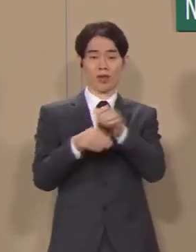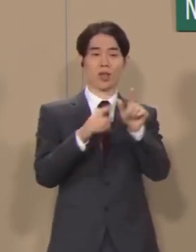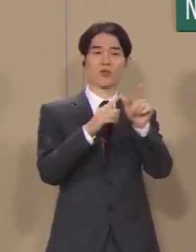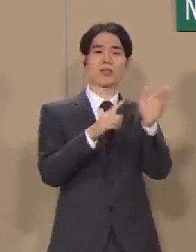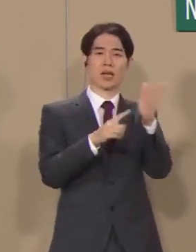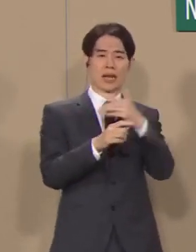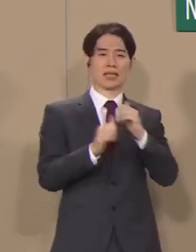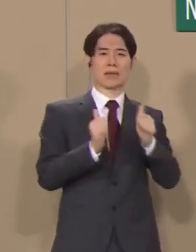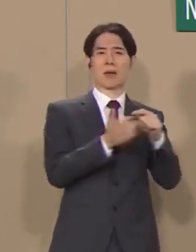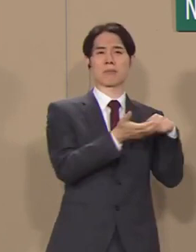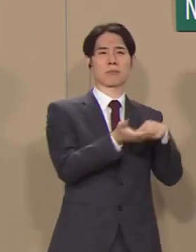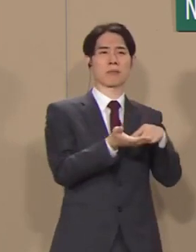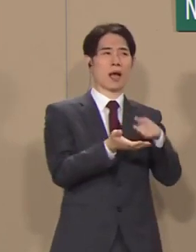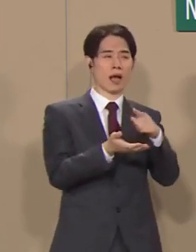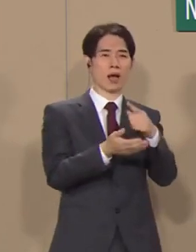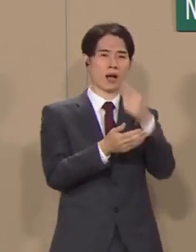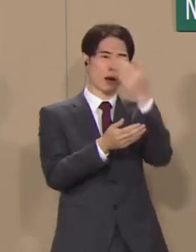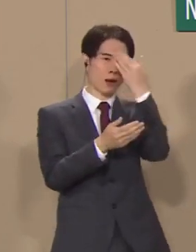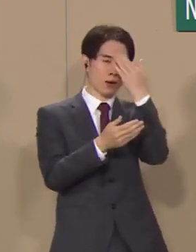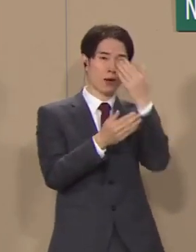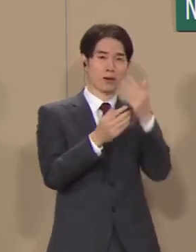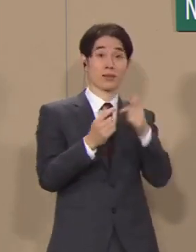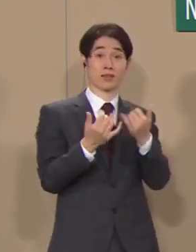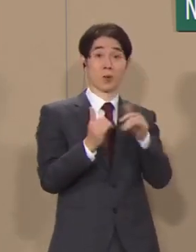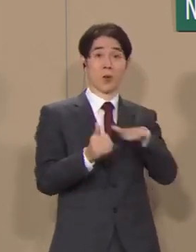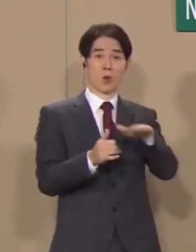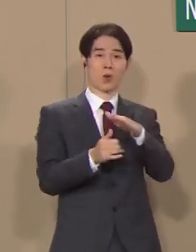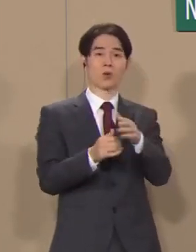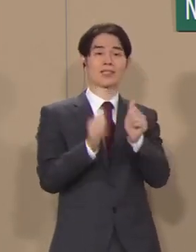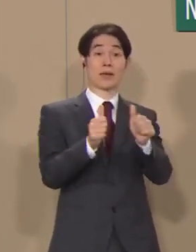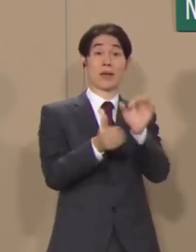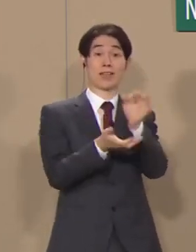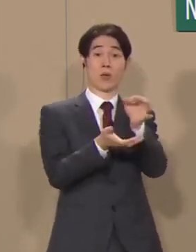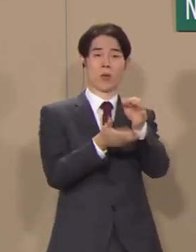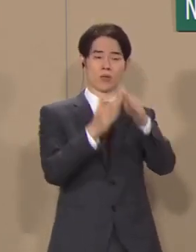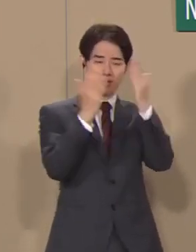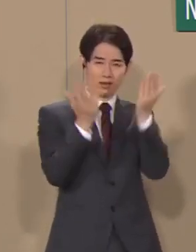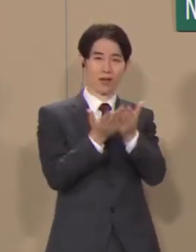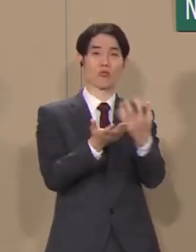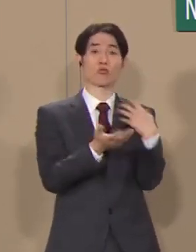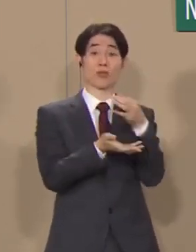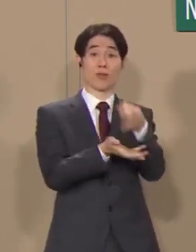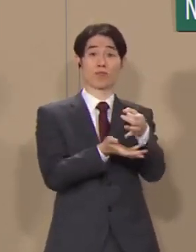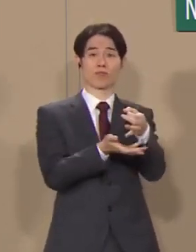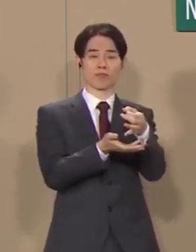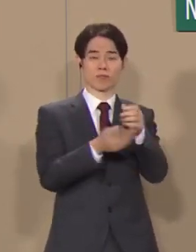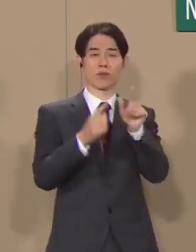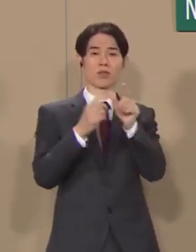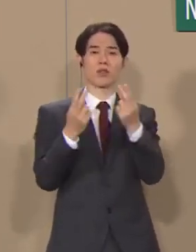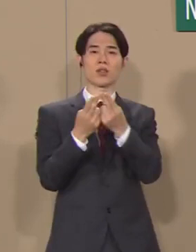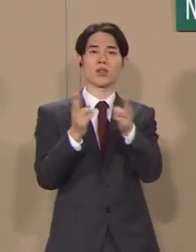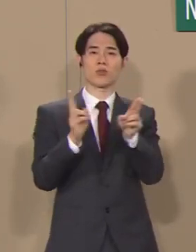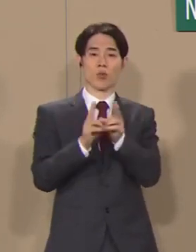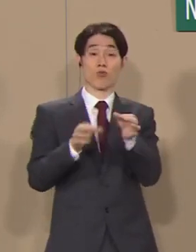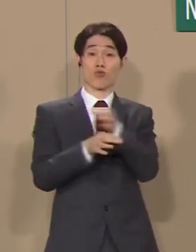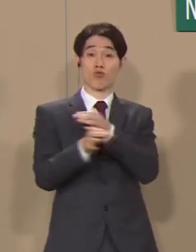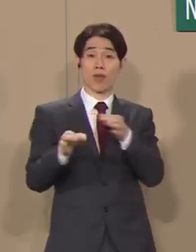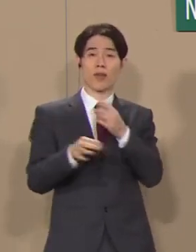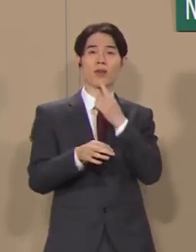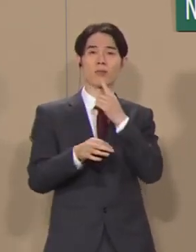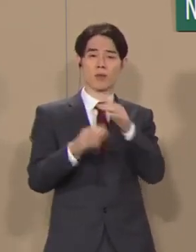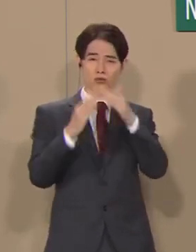裁判で訴えられた方々の裁判費用の全額負担など nhk 等の運営経費は